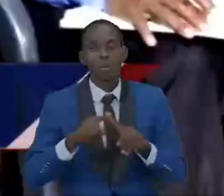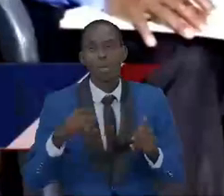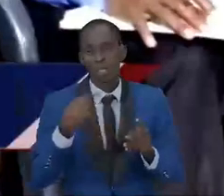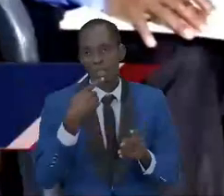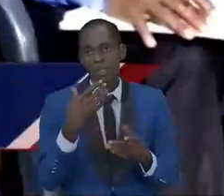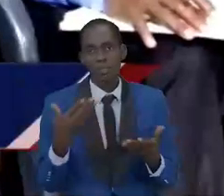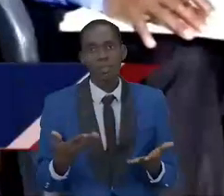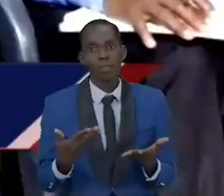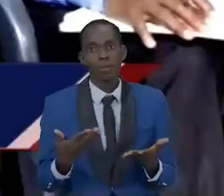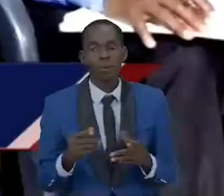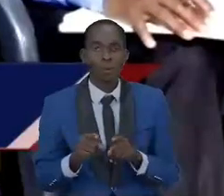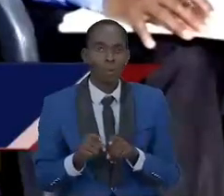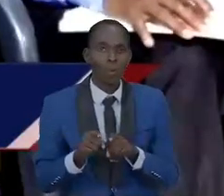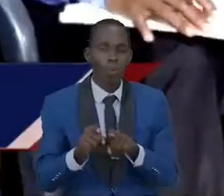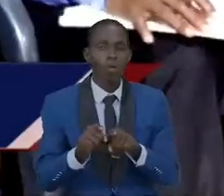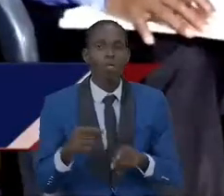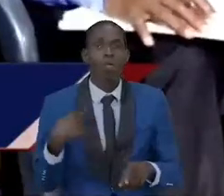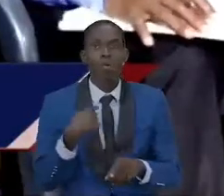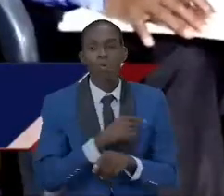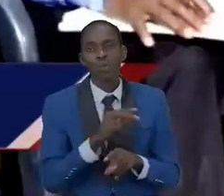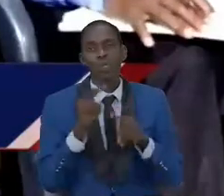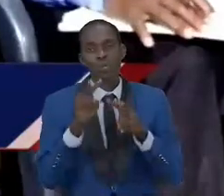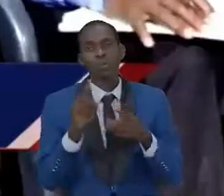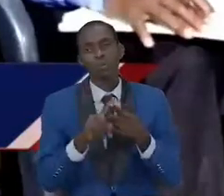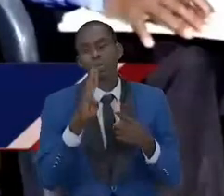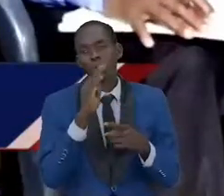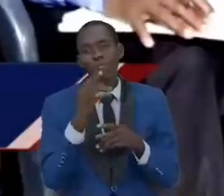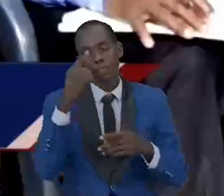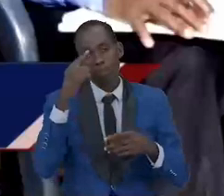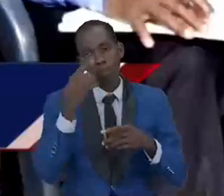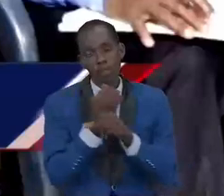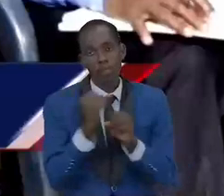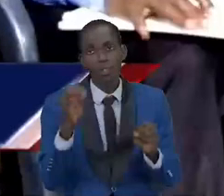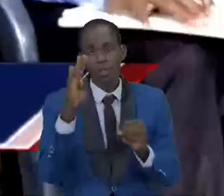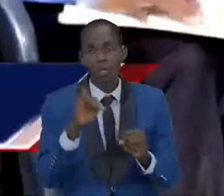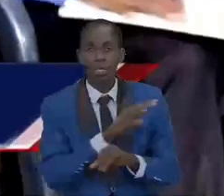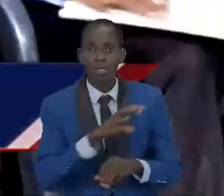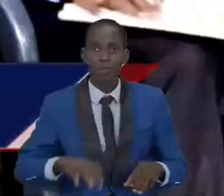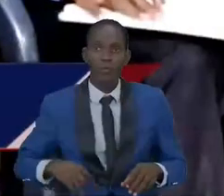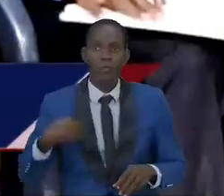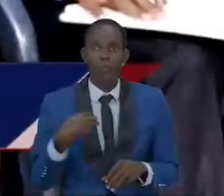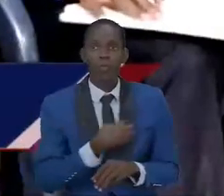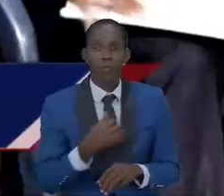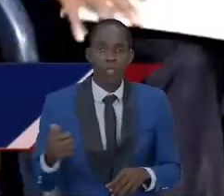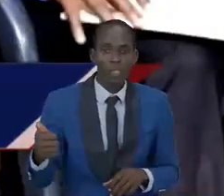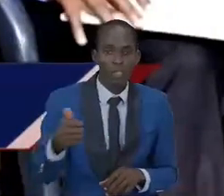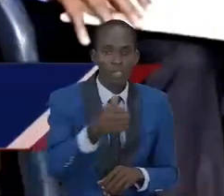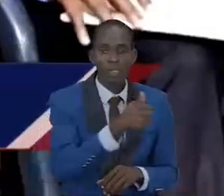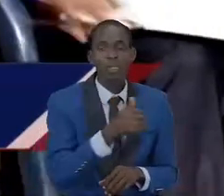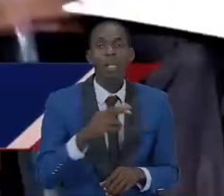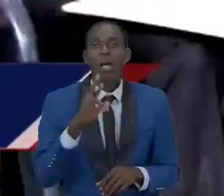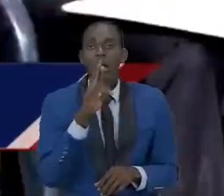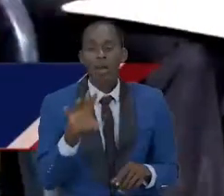Chris serait-il un ministre de péchés loin de là car si je rebâtis les choses que j'ai